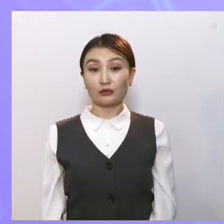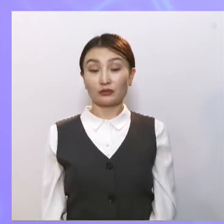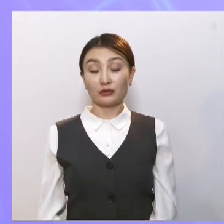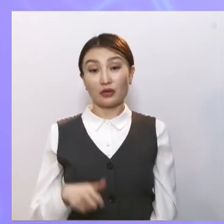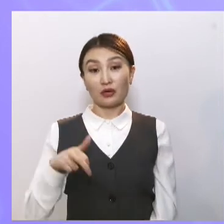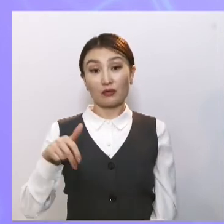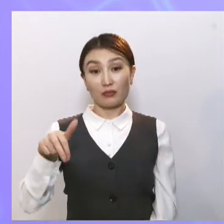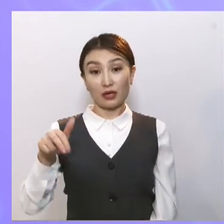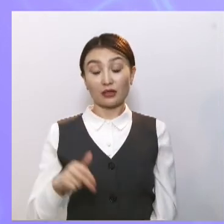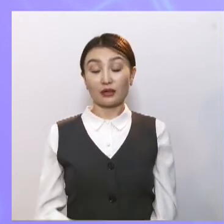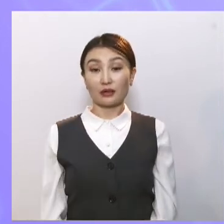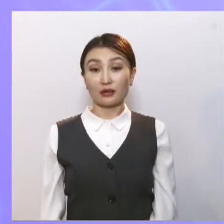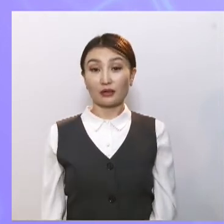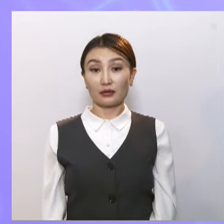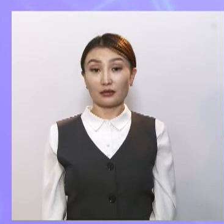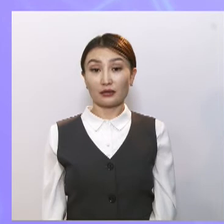барат,